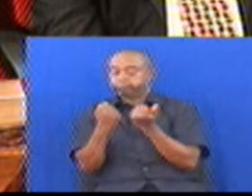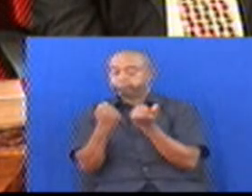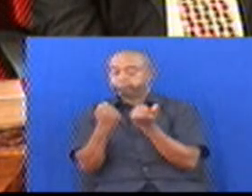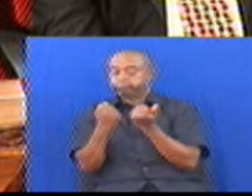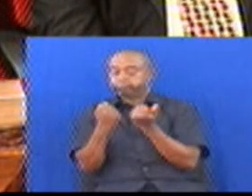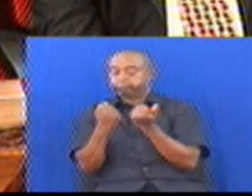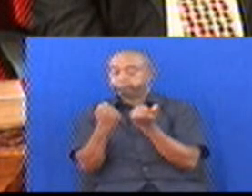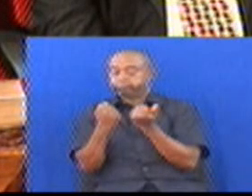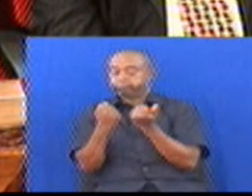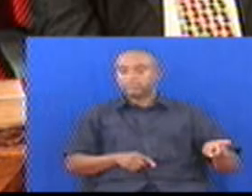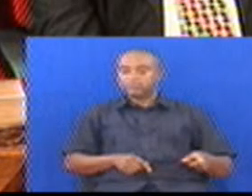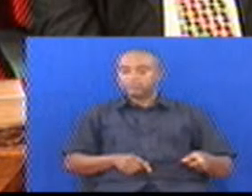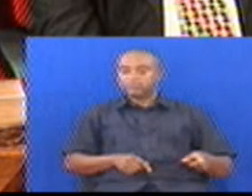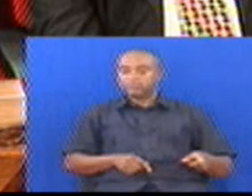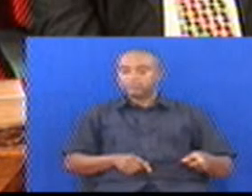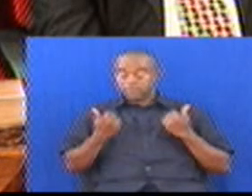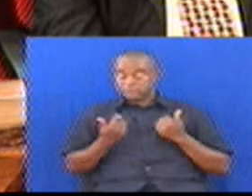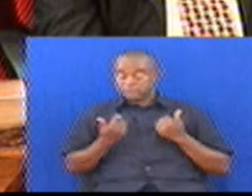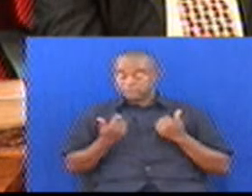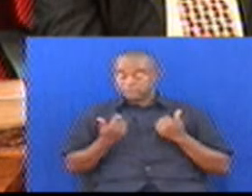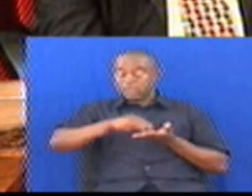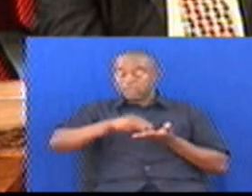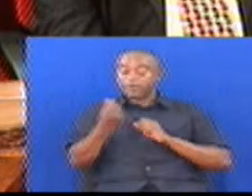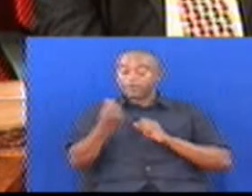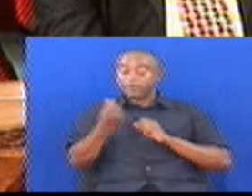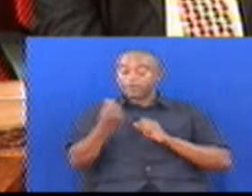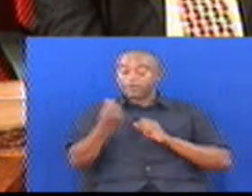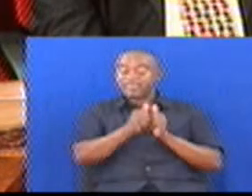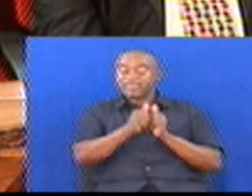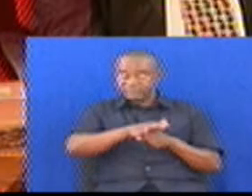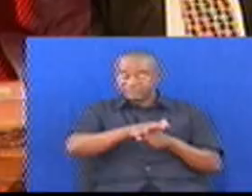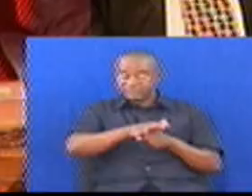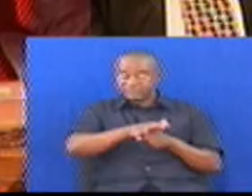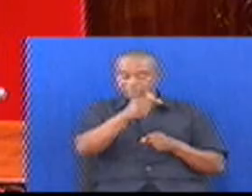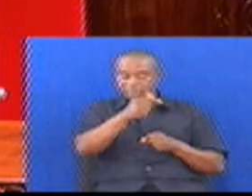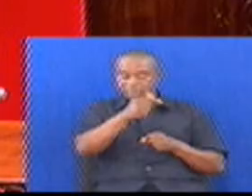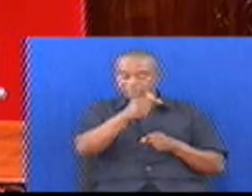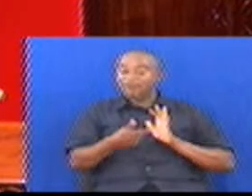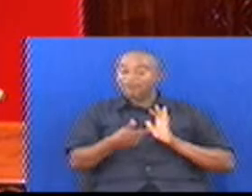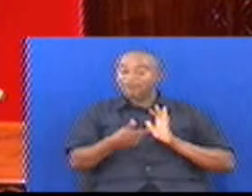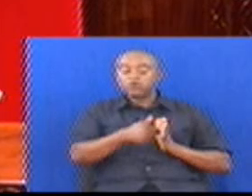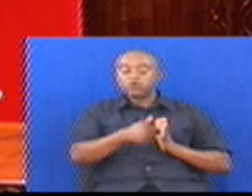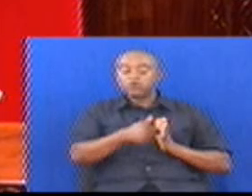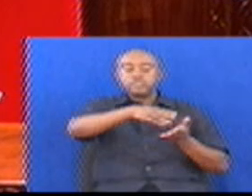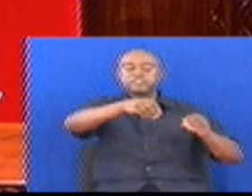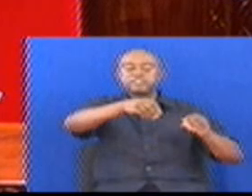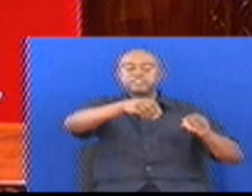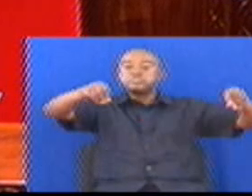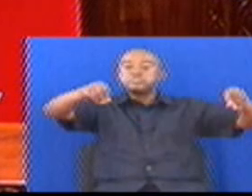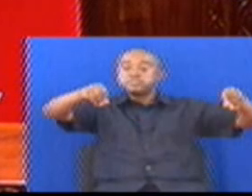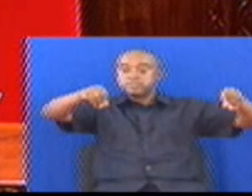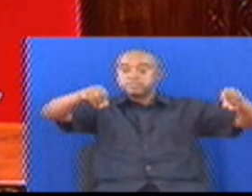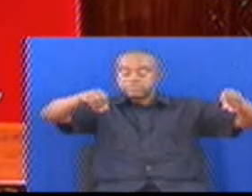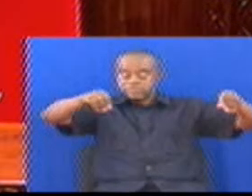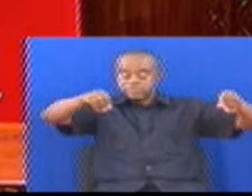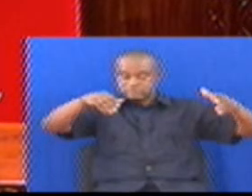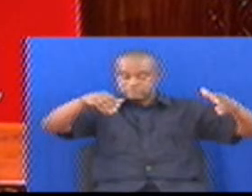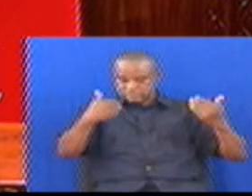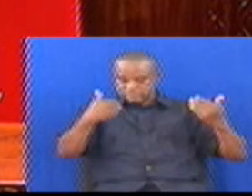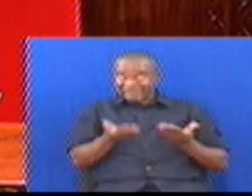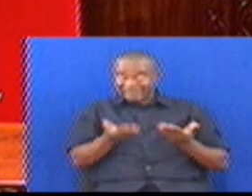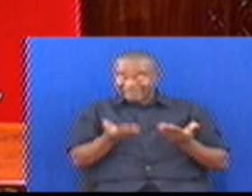limeongeza utosherevu wa bidhaa nchini. Mathalani, uwezo wa uzalishaji wa saruji umeongezeka kutoka tani